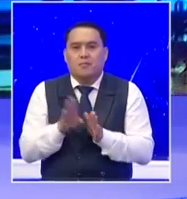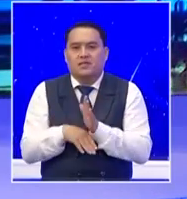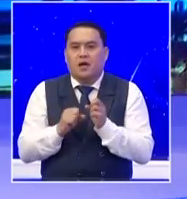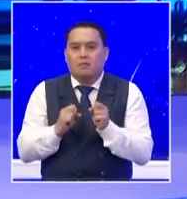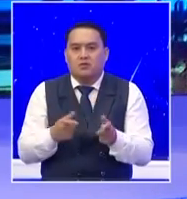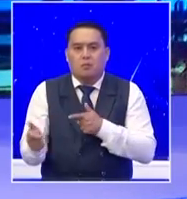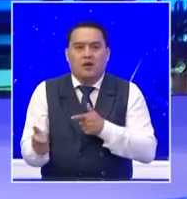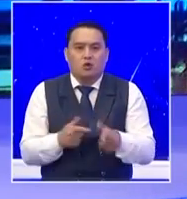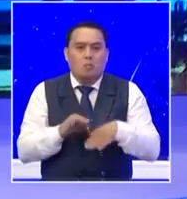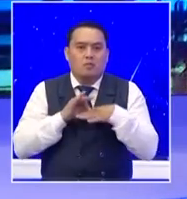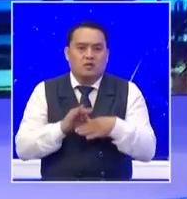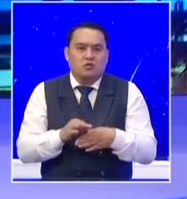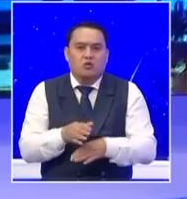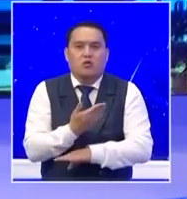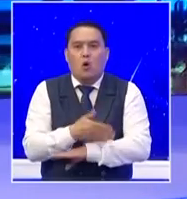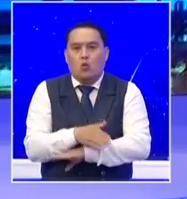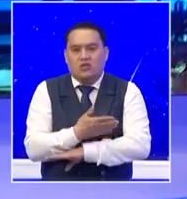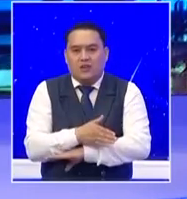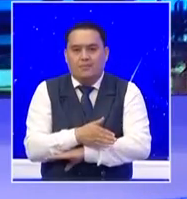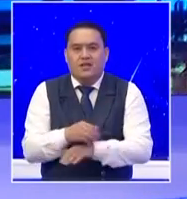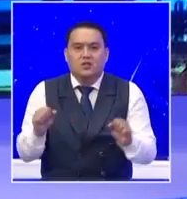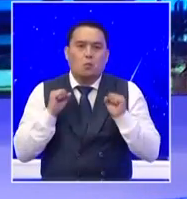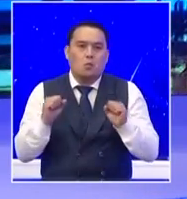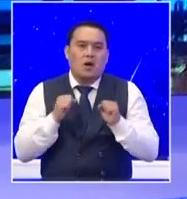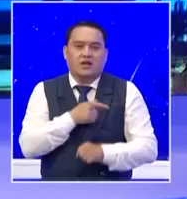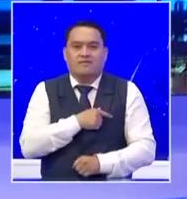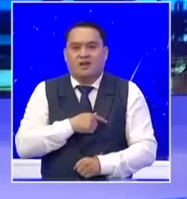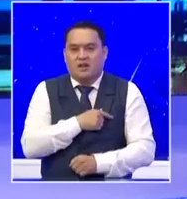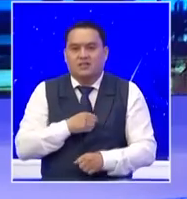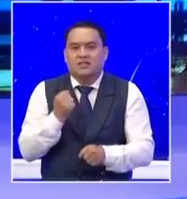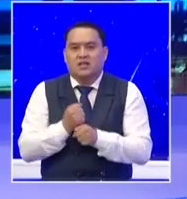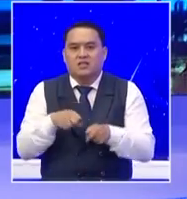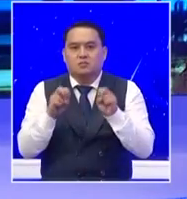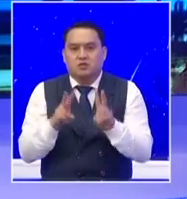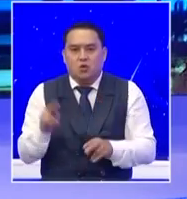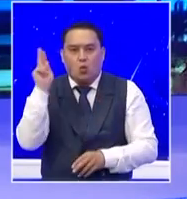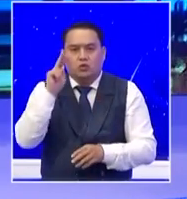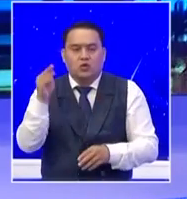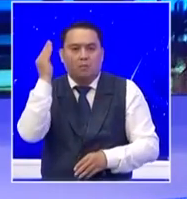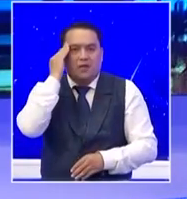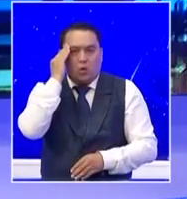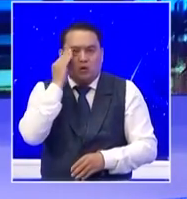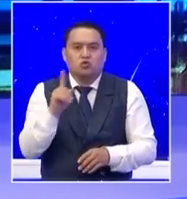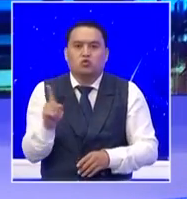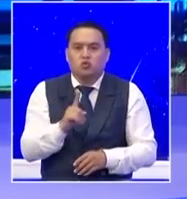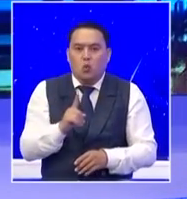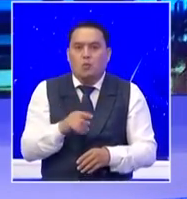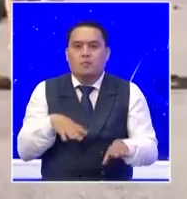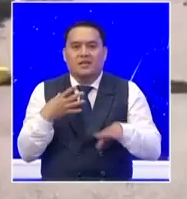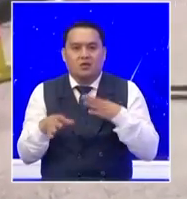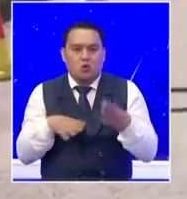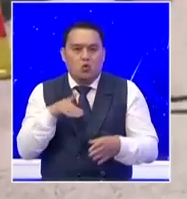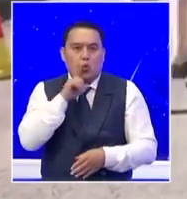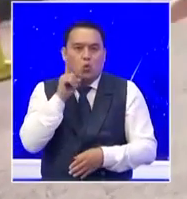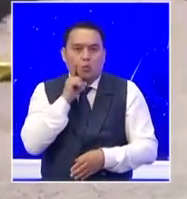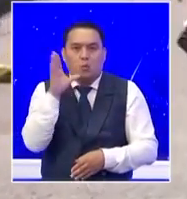безопасности подготовка проводится на открытом воздухе. Для спортсменов тренеры разработали специальные учебные методики, чтобы при тренировках